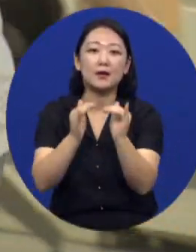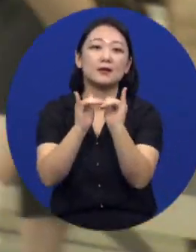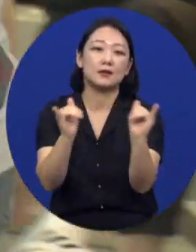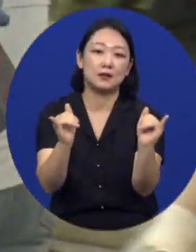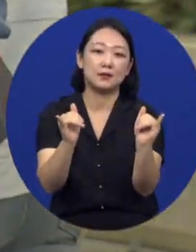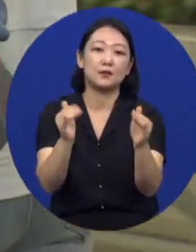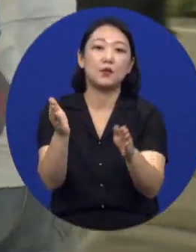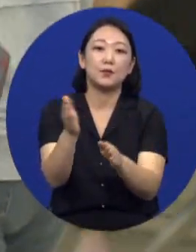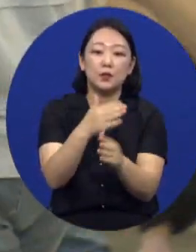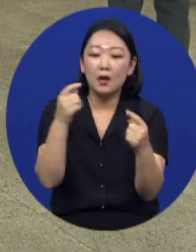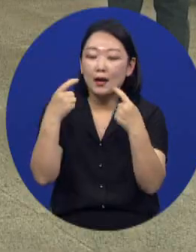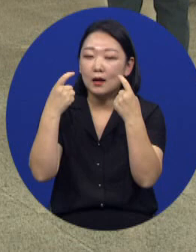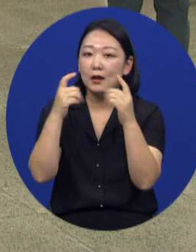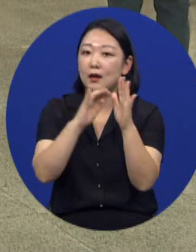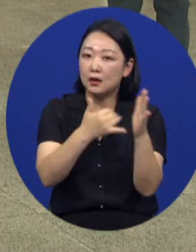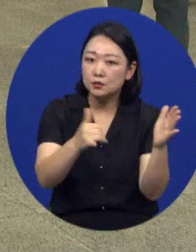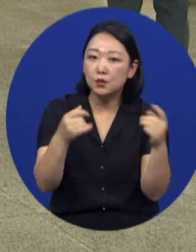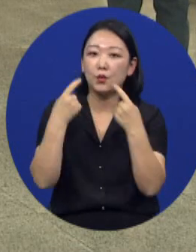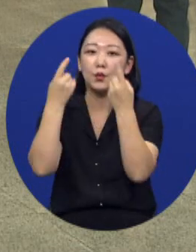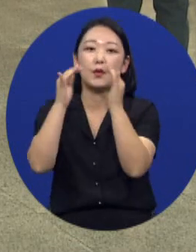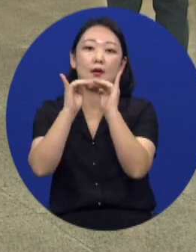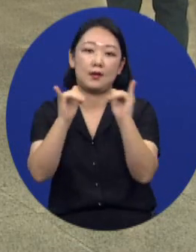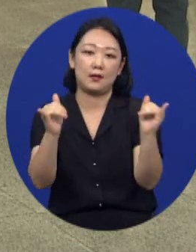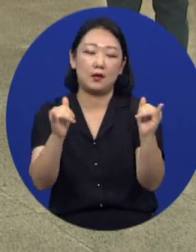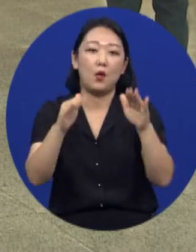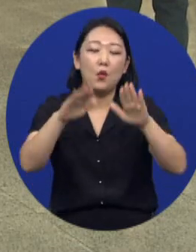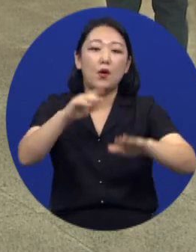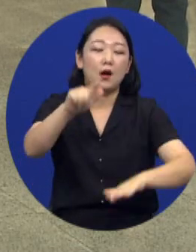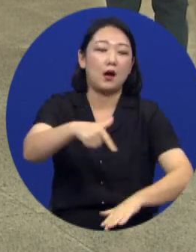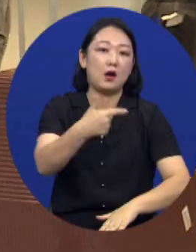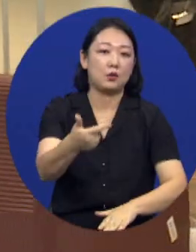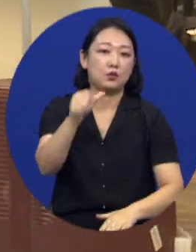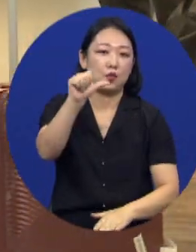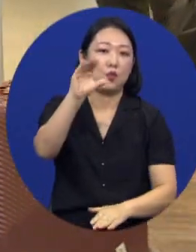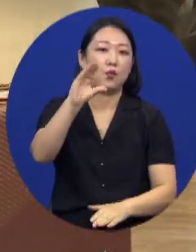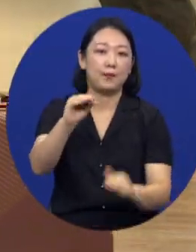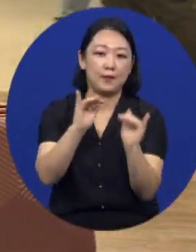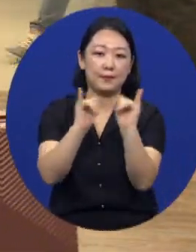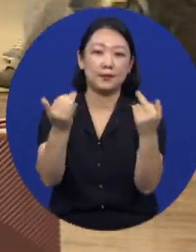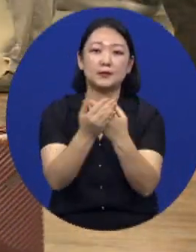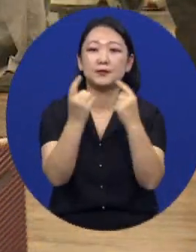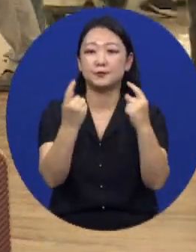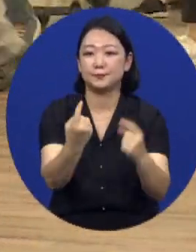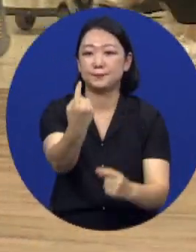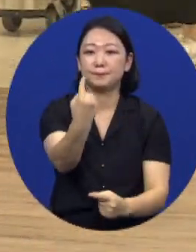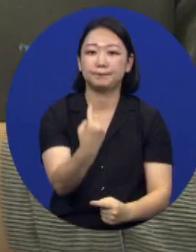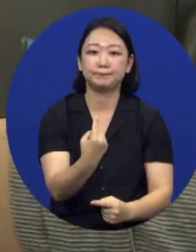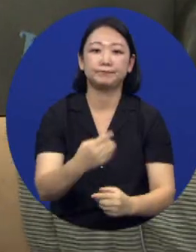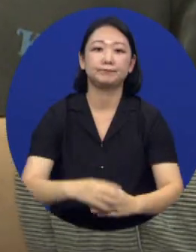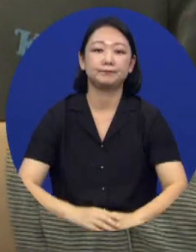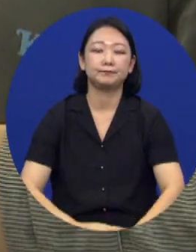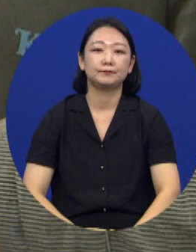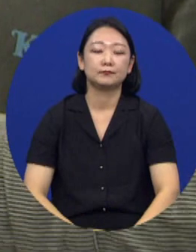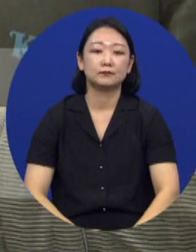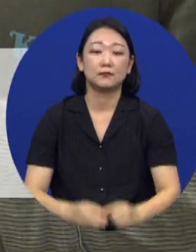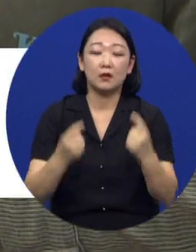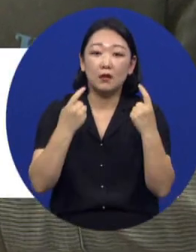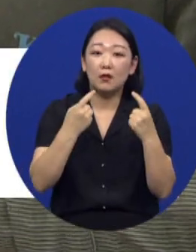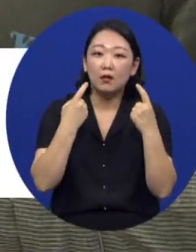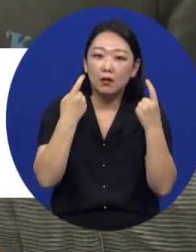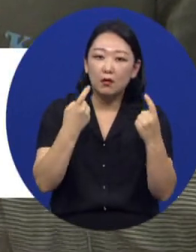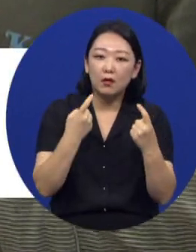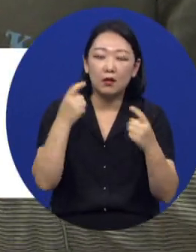사람들부터 가족 단위 관광객들까지 오늘 하루에만 5만여 명이 제주를 찾았습니다. 여행 계획을 세